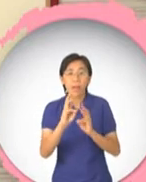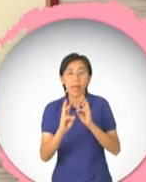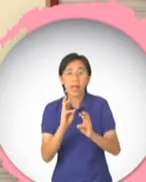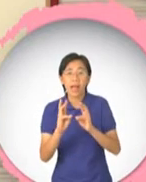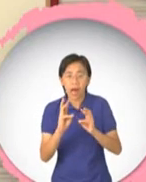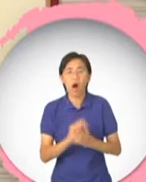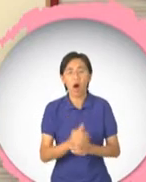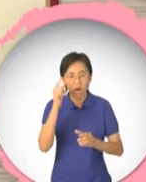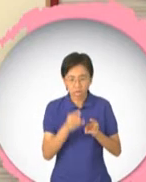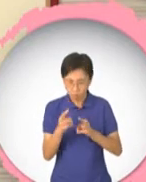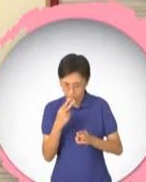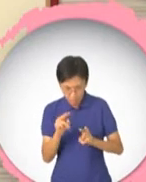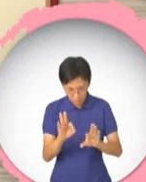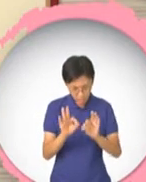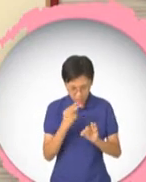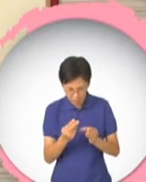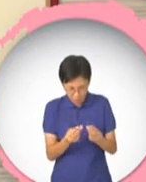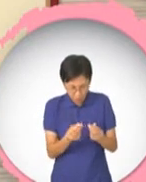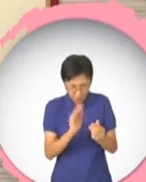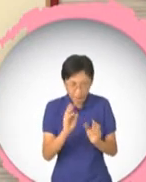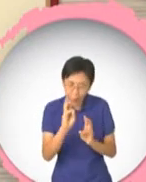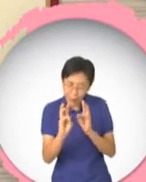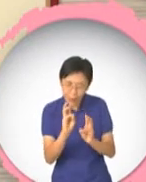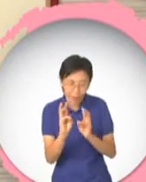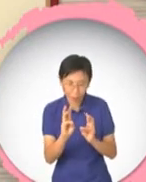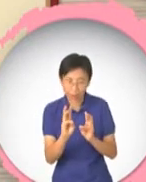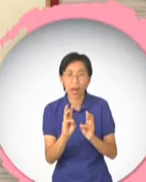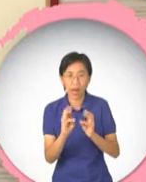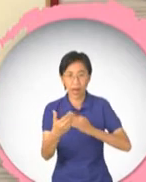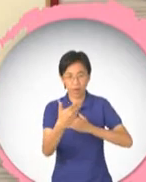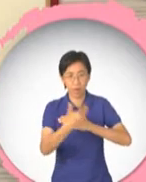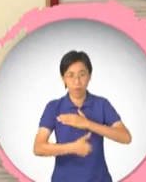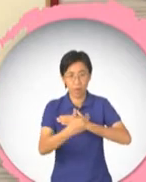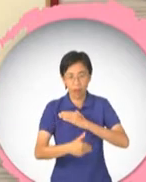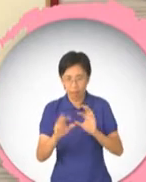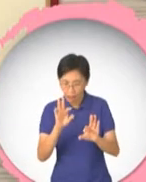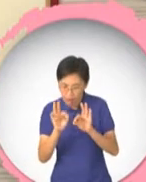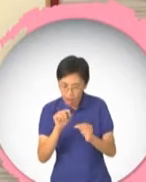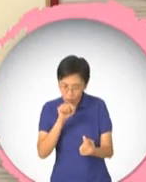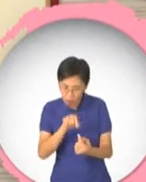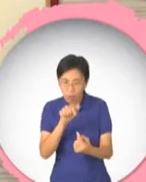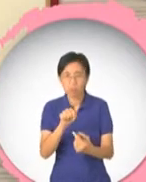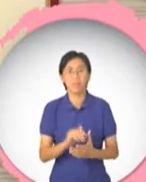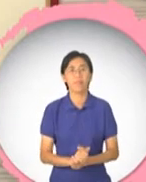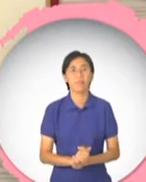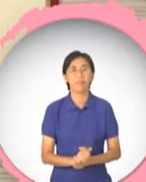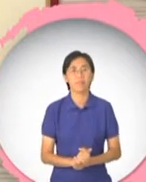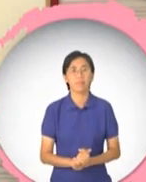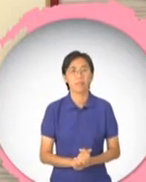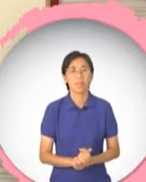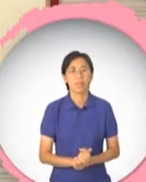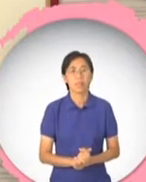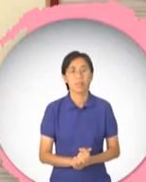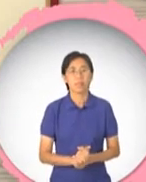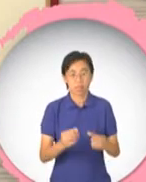ช้วิธีการสังเกตหน่อยนะคะ ครับอันนี้ส่วนสำคัญผมว่าคือตัวนี้แหละต้องเลือกดีๆเลย ค่ะอันนี้ ไส้กรอกต้องแบบเป็นอย่างดี ค่ะใช่แ